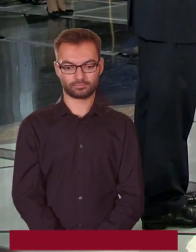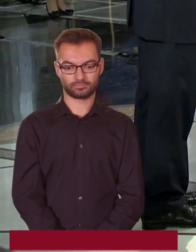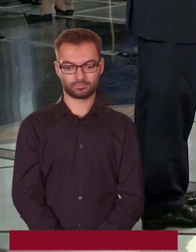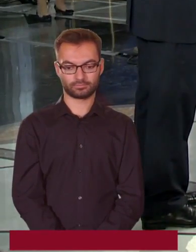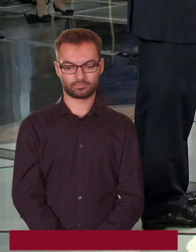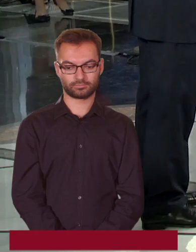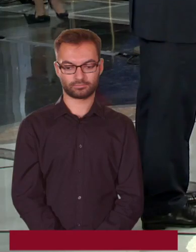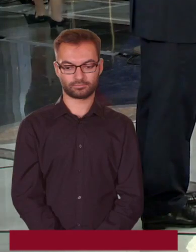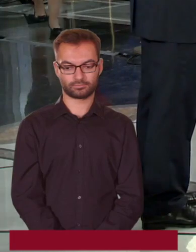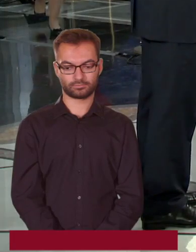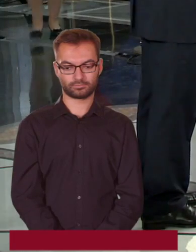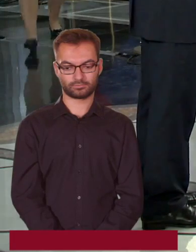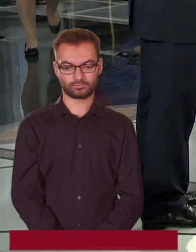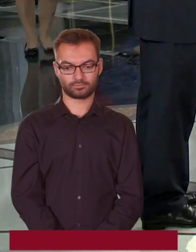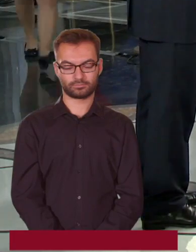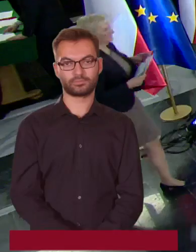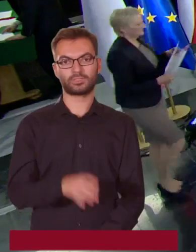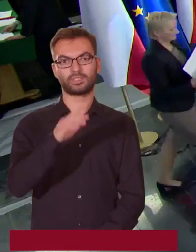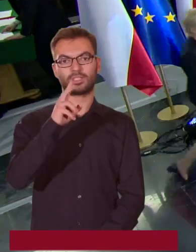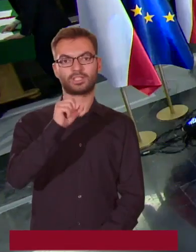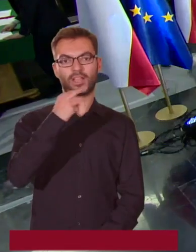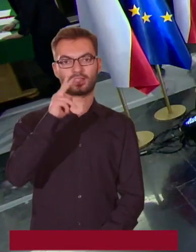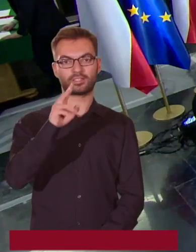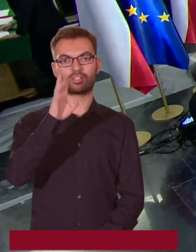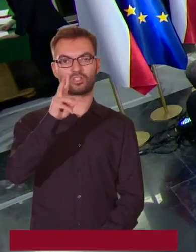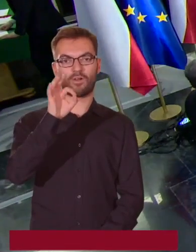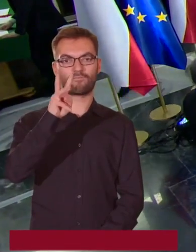Poproszę pana Henryka Kowalczyka.